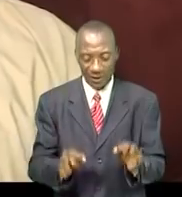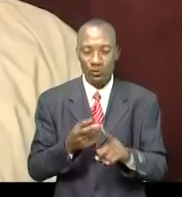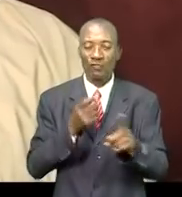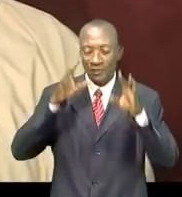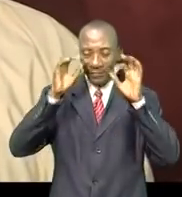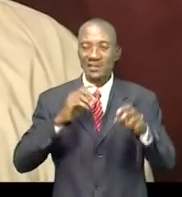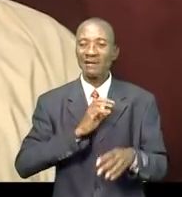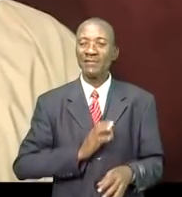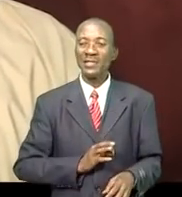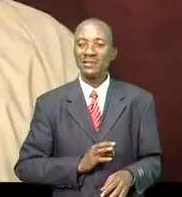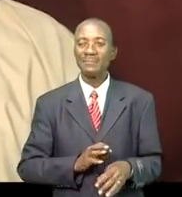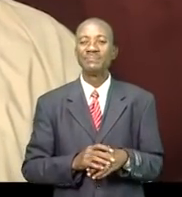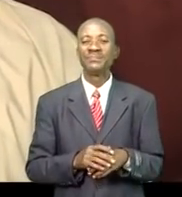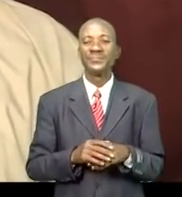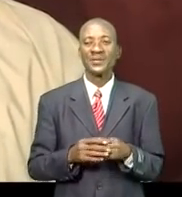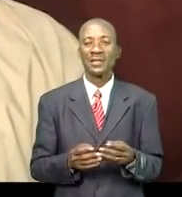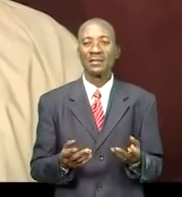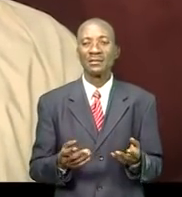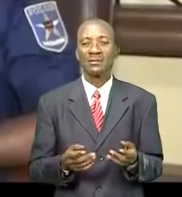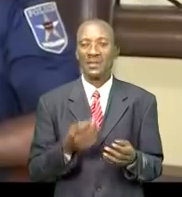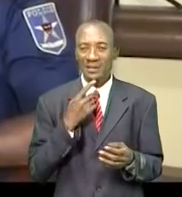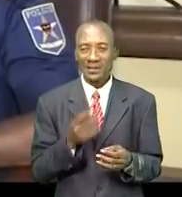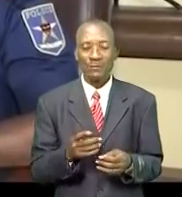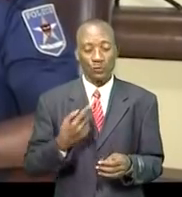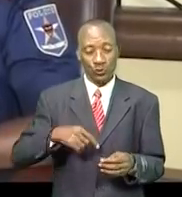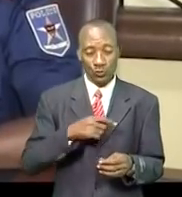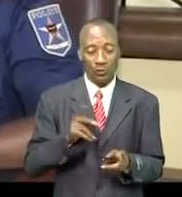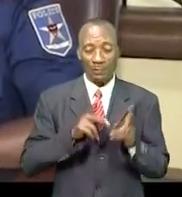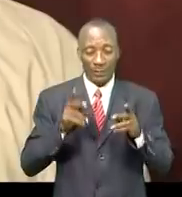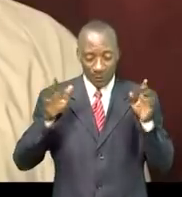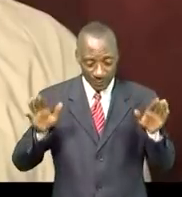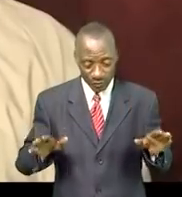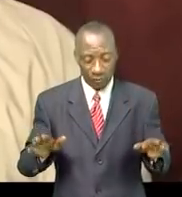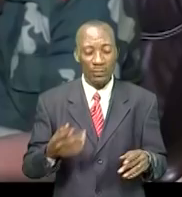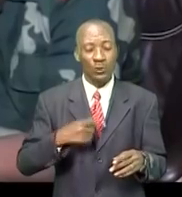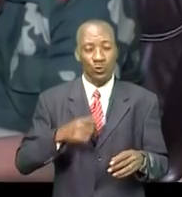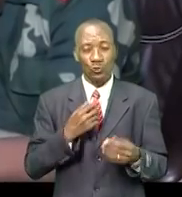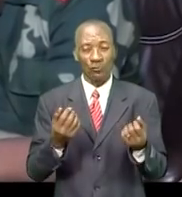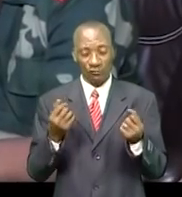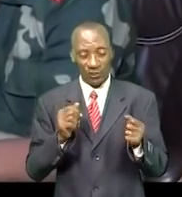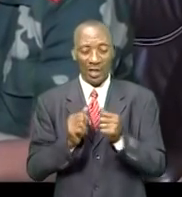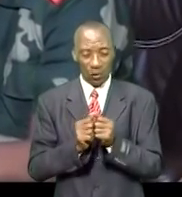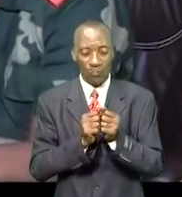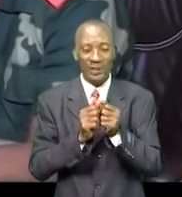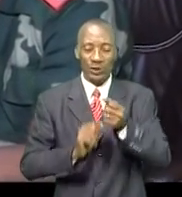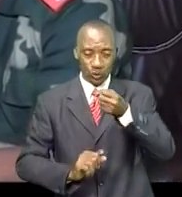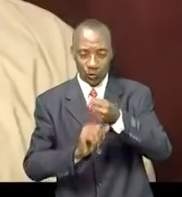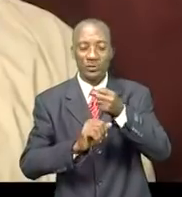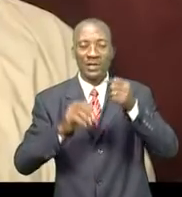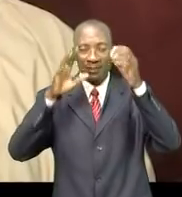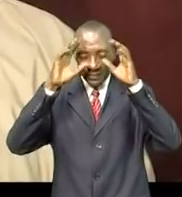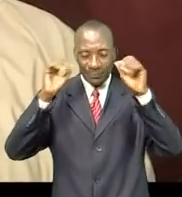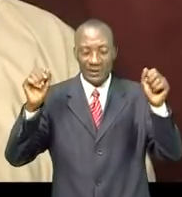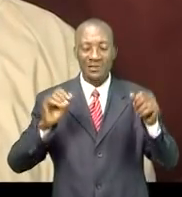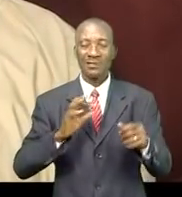puisse contribuer pour cette paix et que cette paix soit pérenne. Mais aussi accompagner ce gouvernement militaire qui fait de bons travaux sur le terrain parce qu'on commence déjà